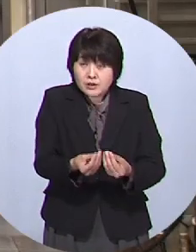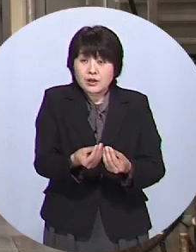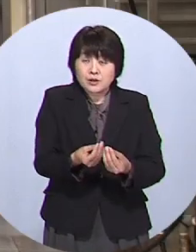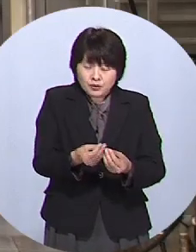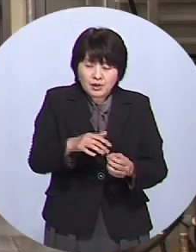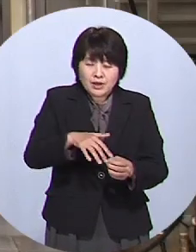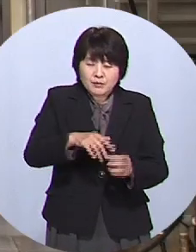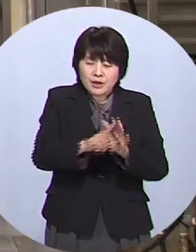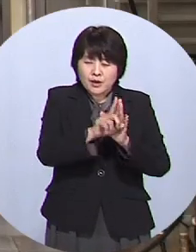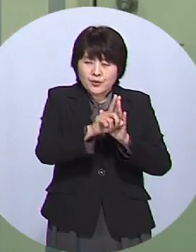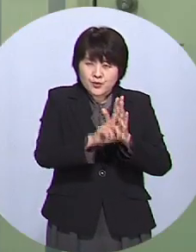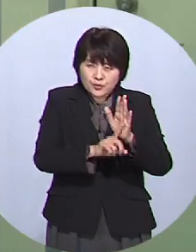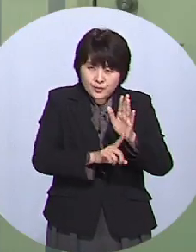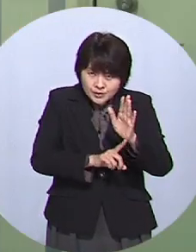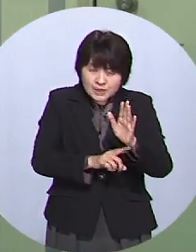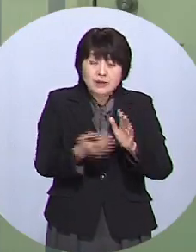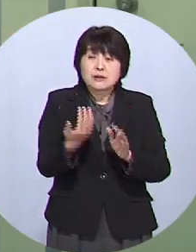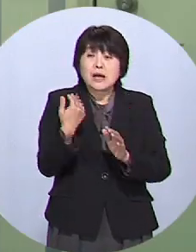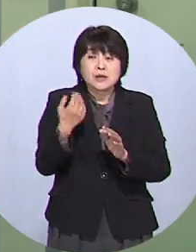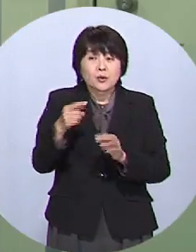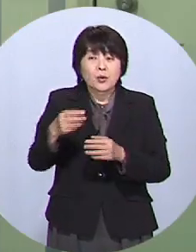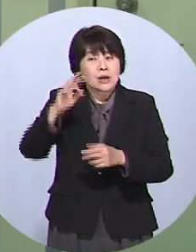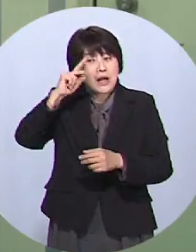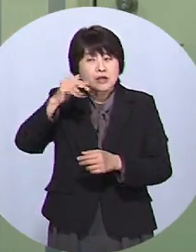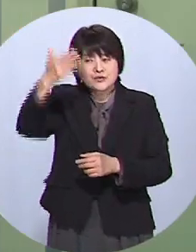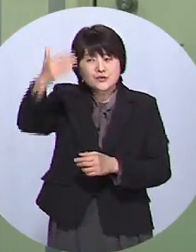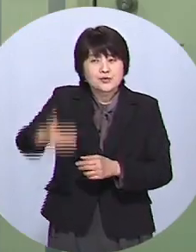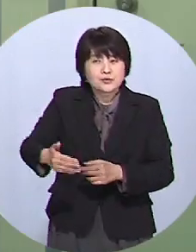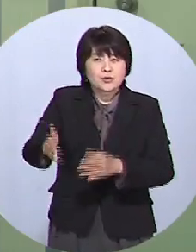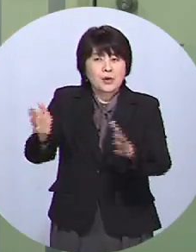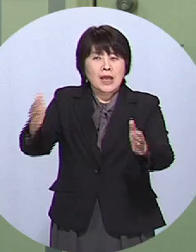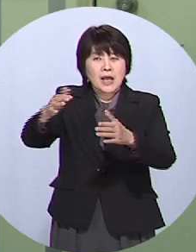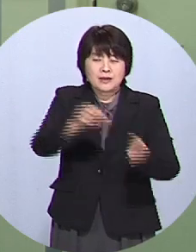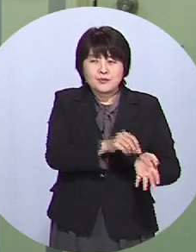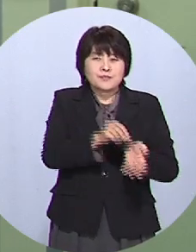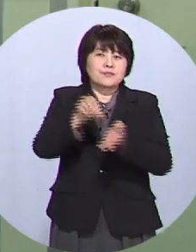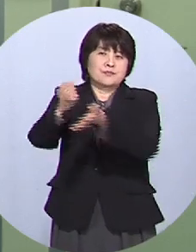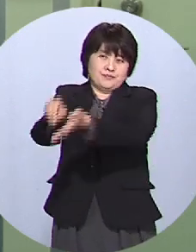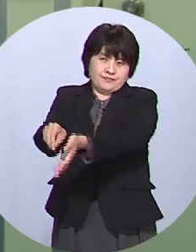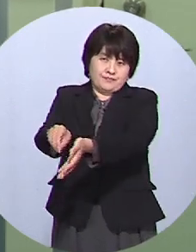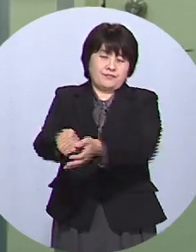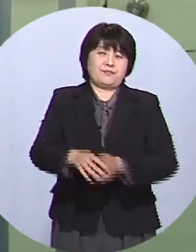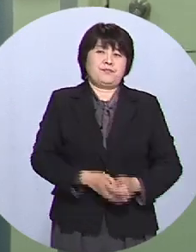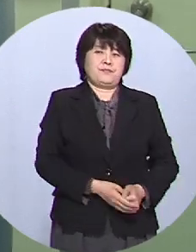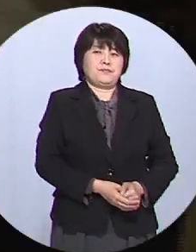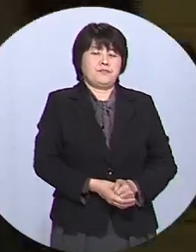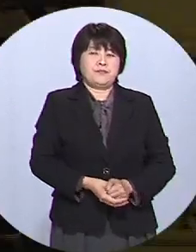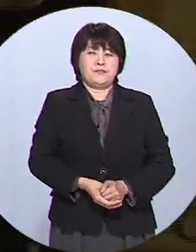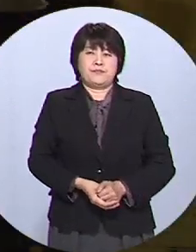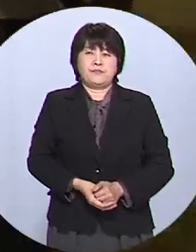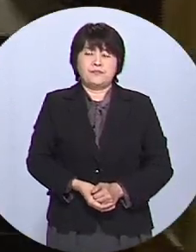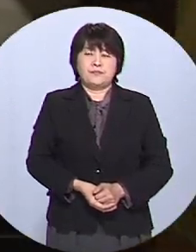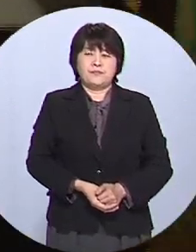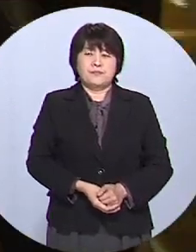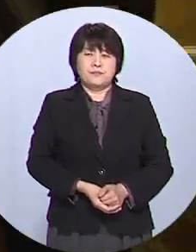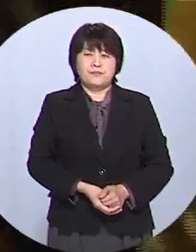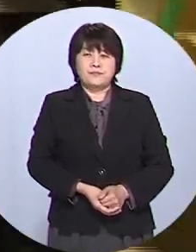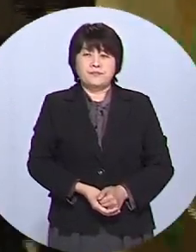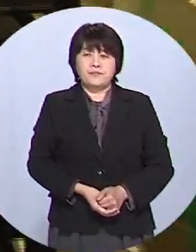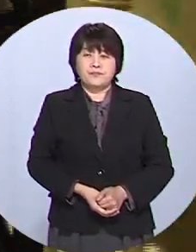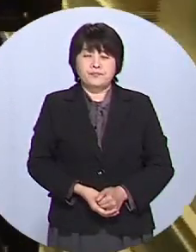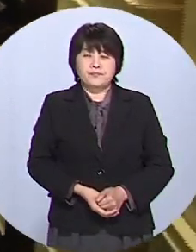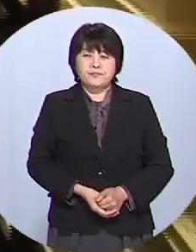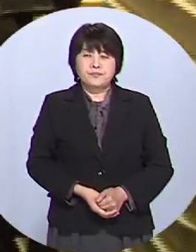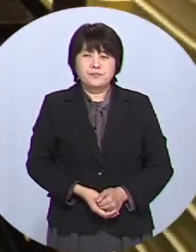が取れたら先ほどのガラス越しに見ることができた1階の厨房へと移動していきます。